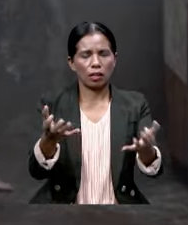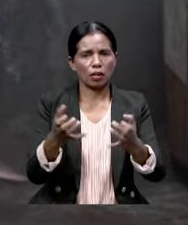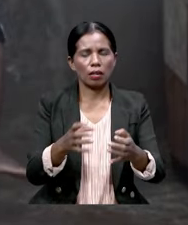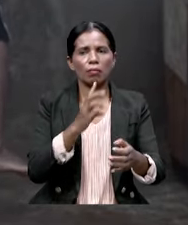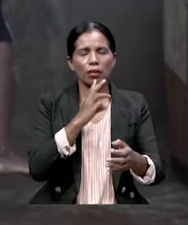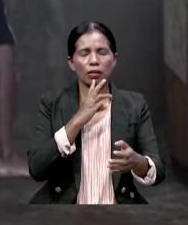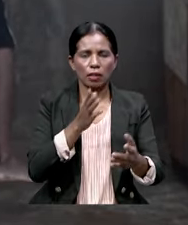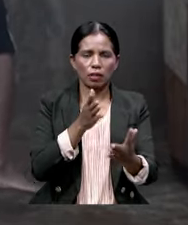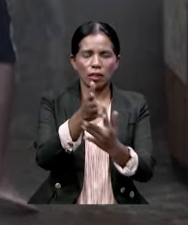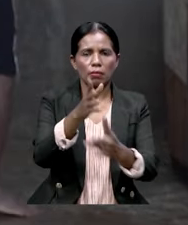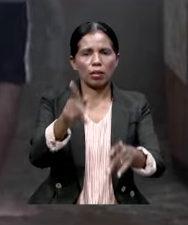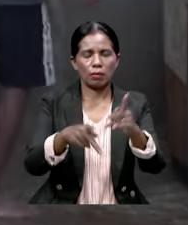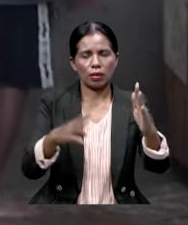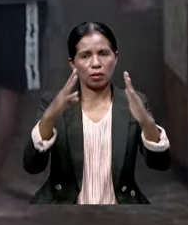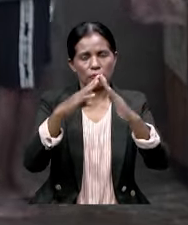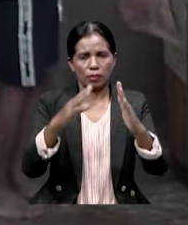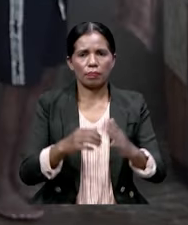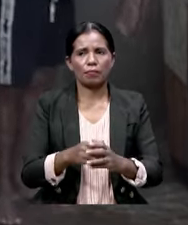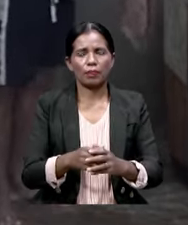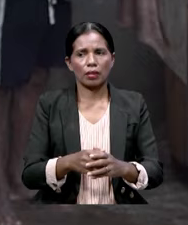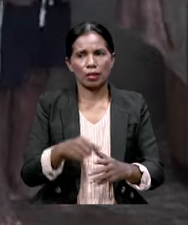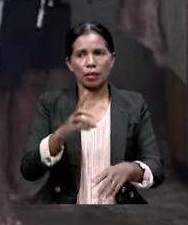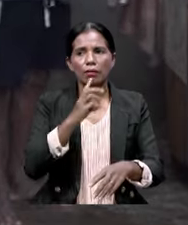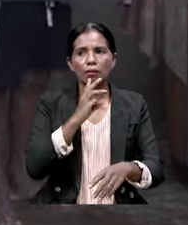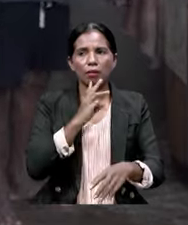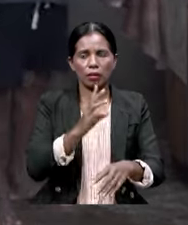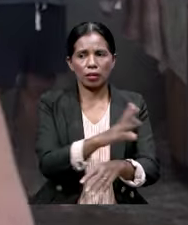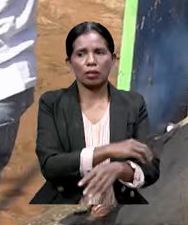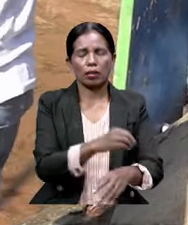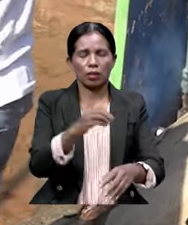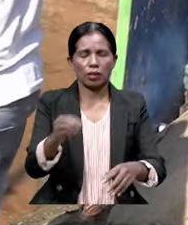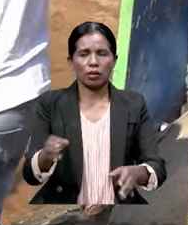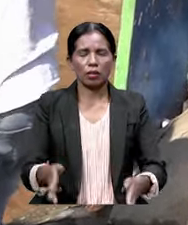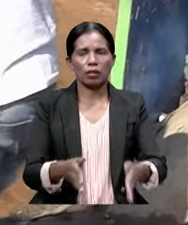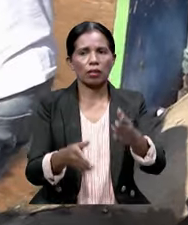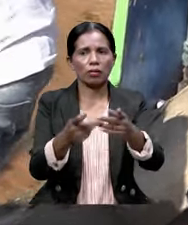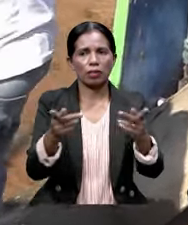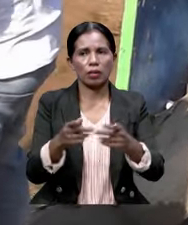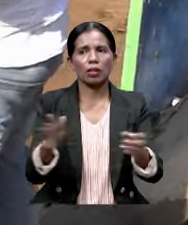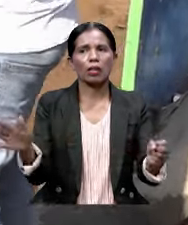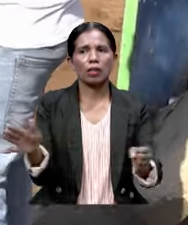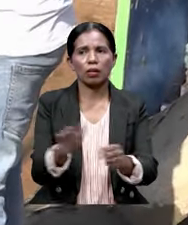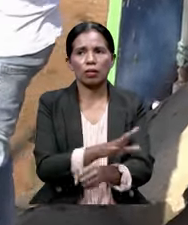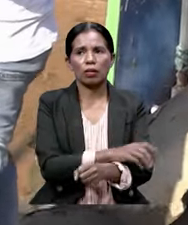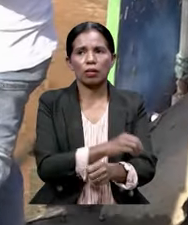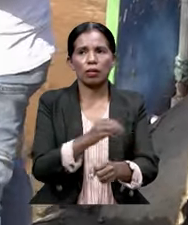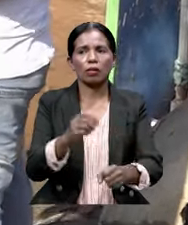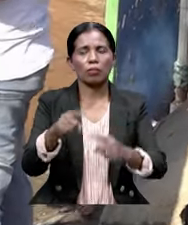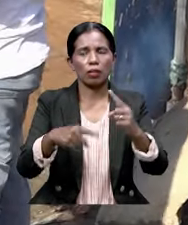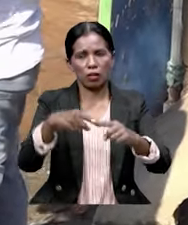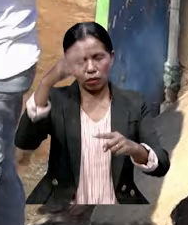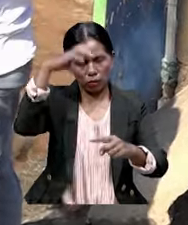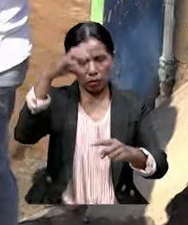say inundação ne acontece tamba mota no valeta sira e are refere na konu horai henek no ne ben hira